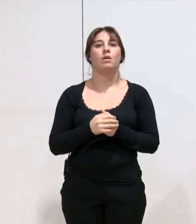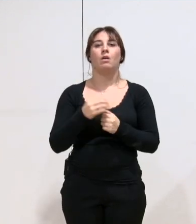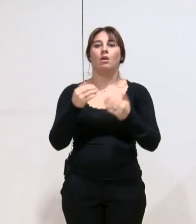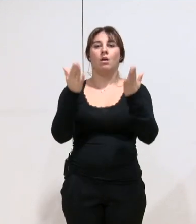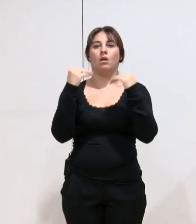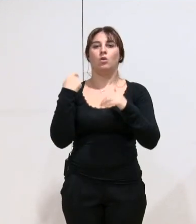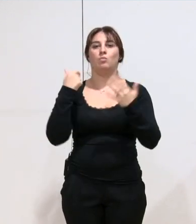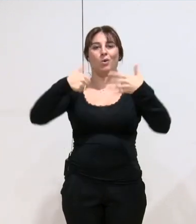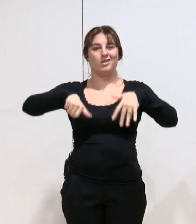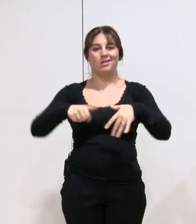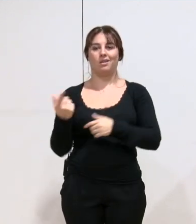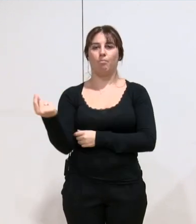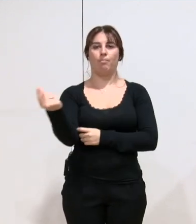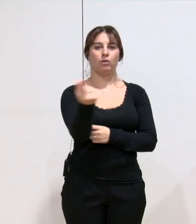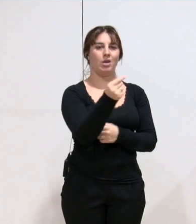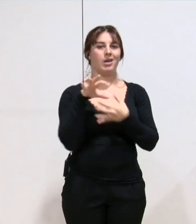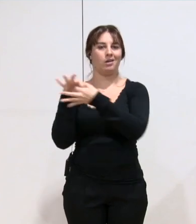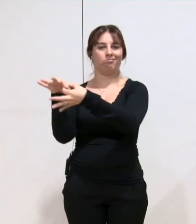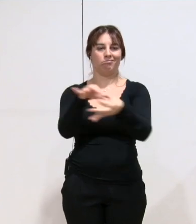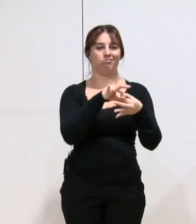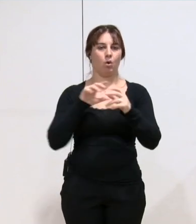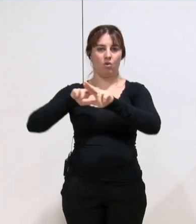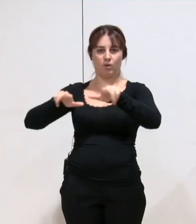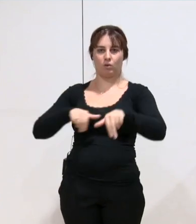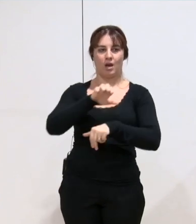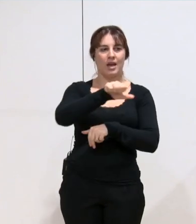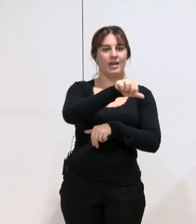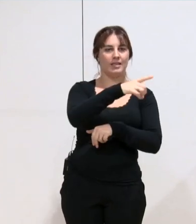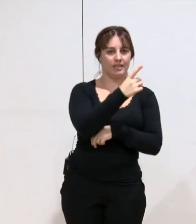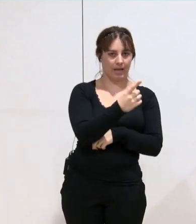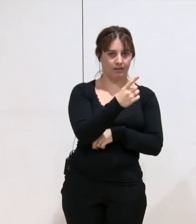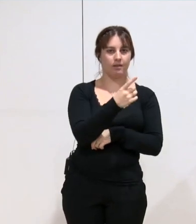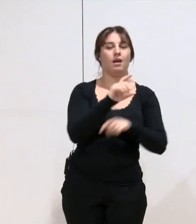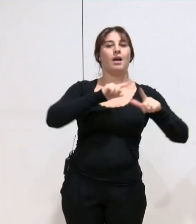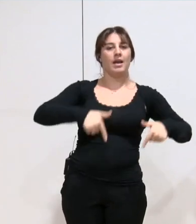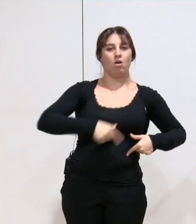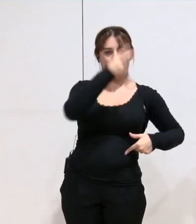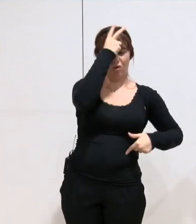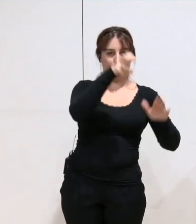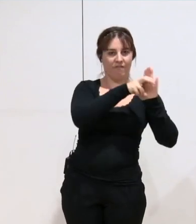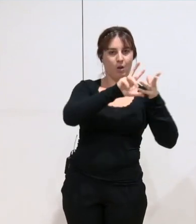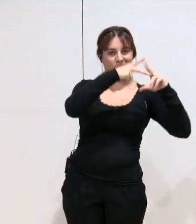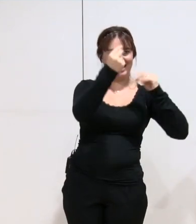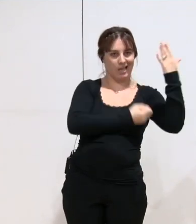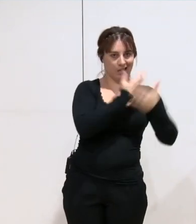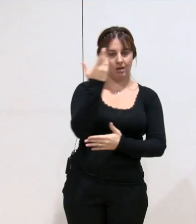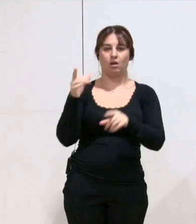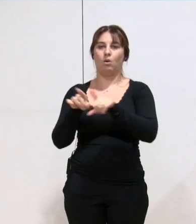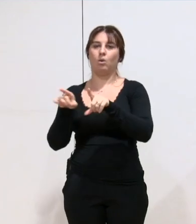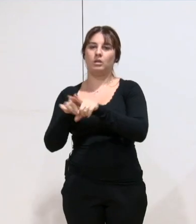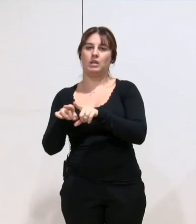les conventions de partenariat entre le musée de Grenoble et l'ESAD, l'école d'art et de design Grenoble-Valence, ainsi que le centre médical de